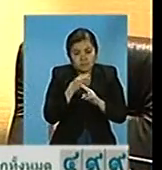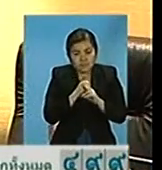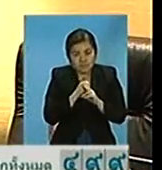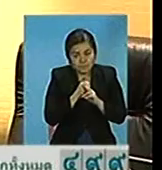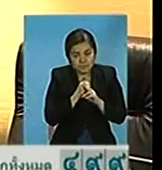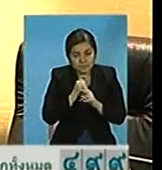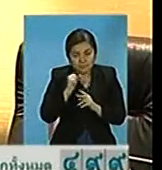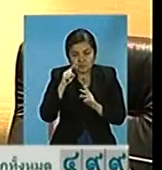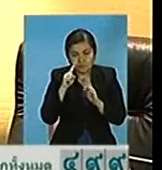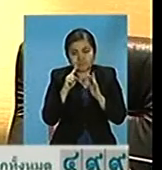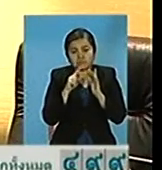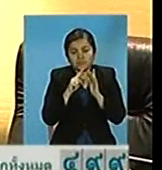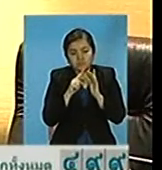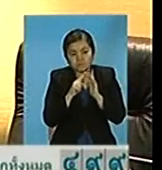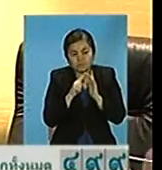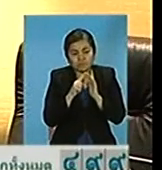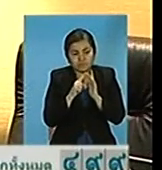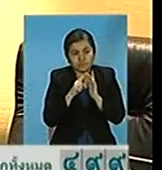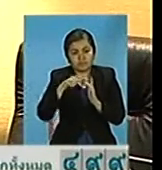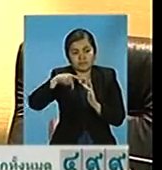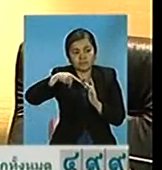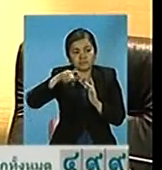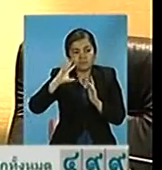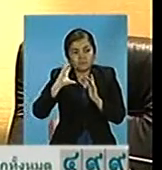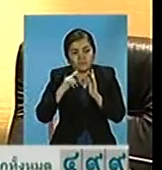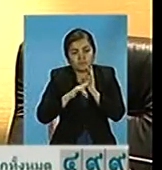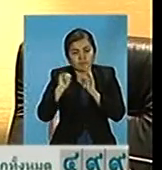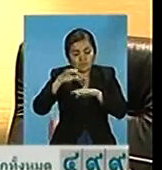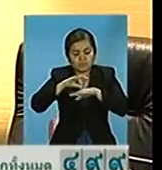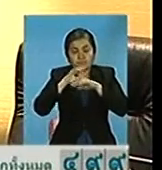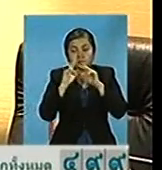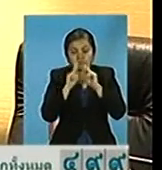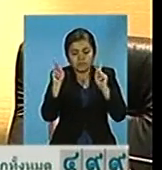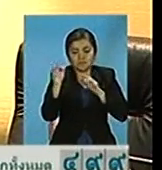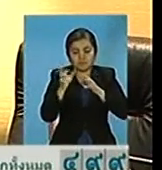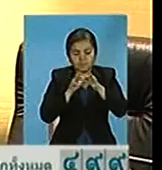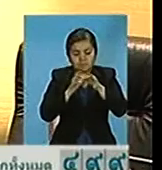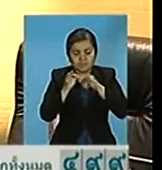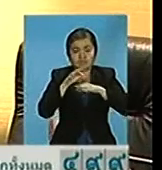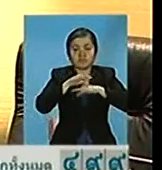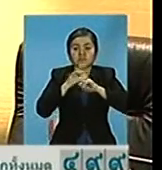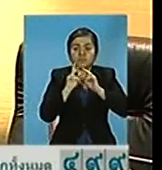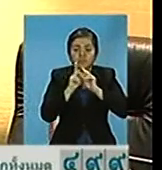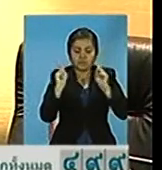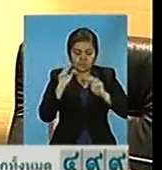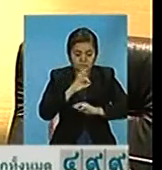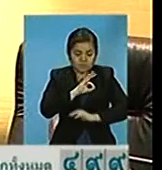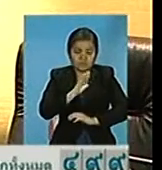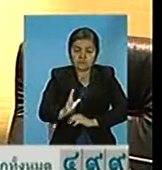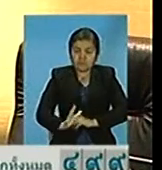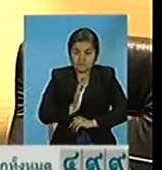ฐานะกรรมาธิการครับขออนุญาตเรียนในฐานะที่เป็นกรรมาธิการกับท่านสมาชิกผู้ทรงเกียรติ